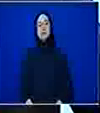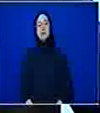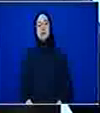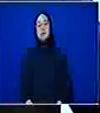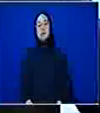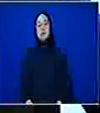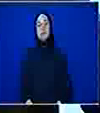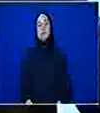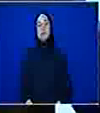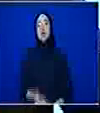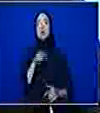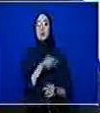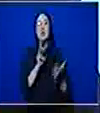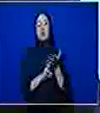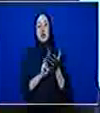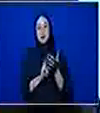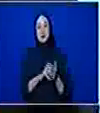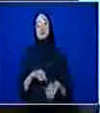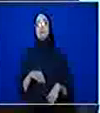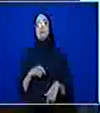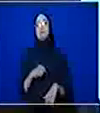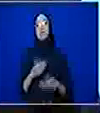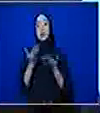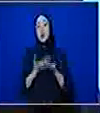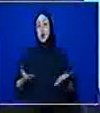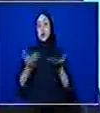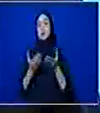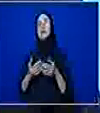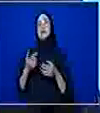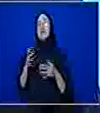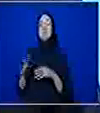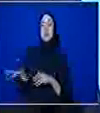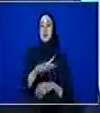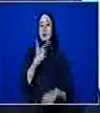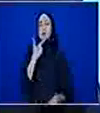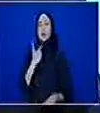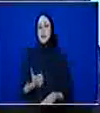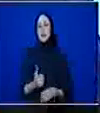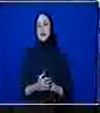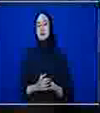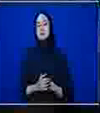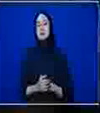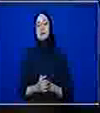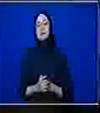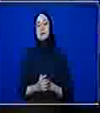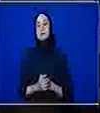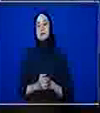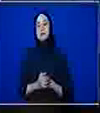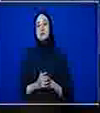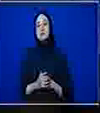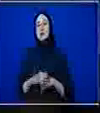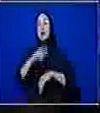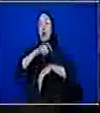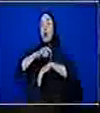ini yang jadi masalah. Kita mengerti kondisi maritim sangat penting, tapi di lain pihak kita, waktu habis,